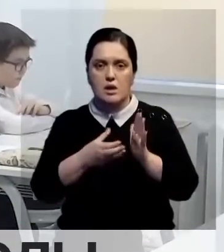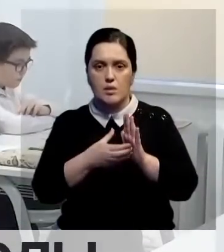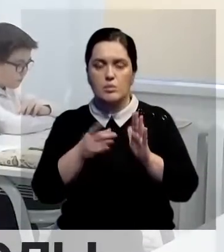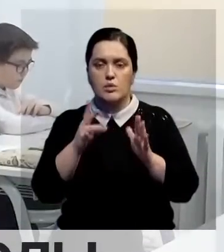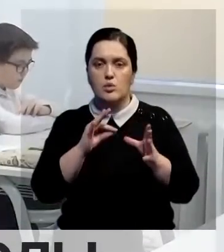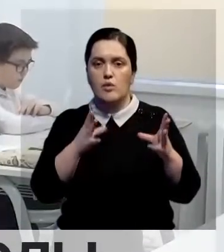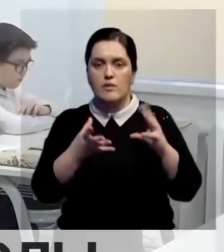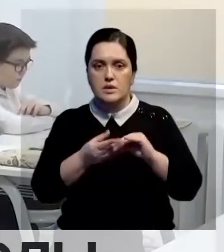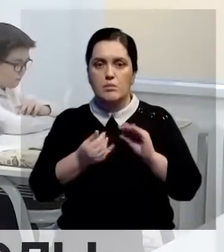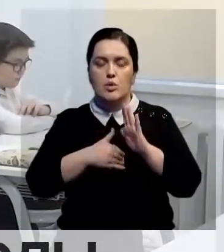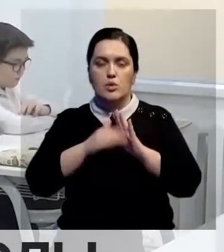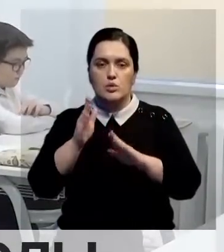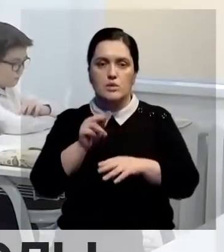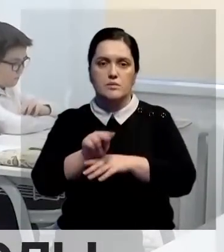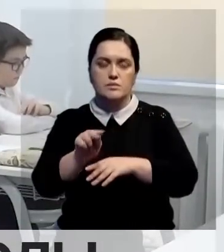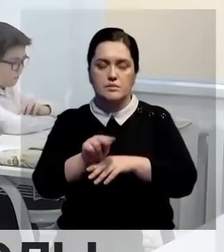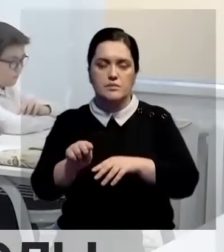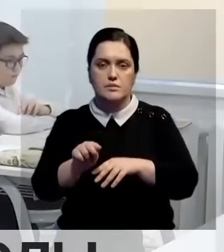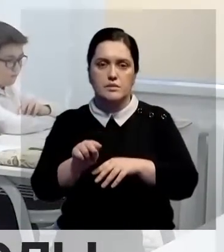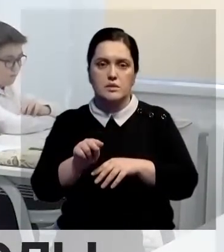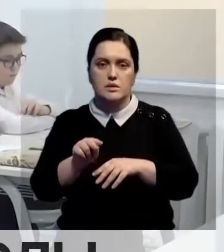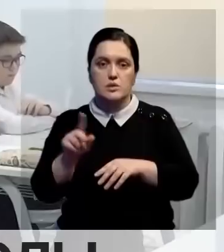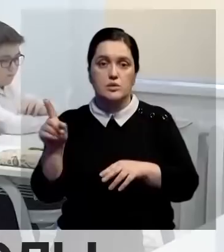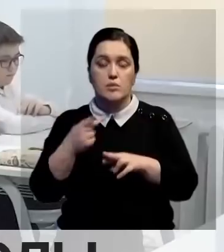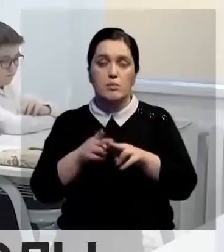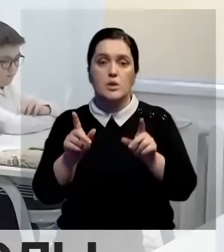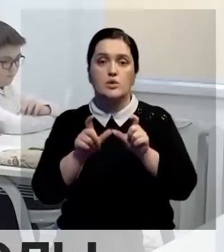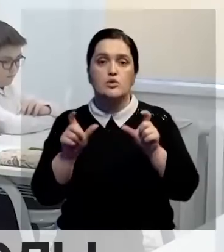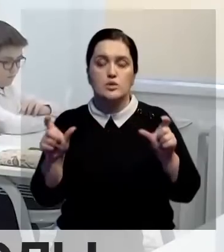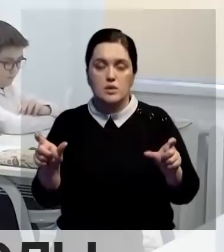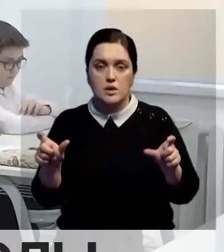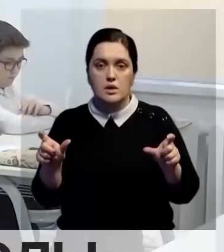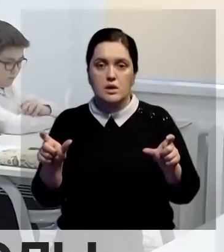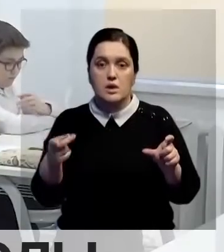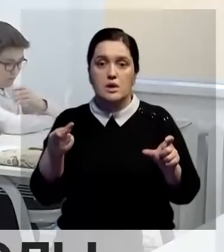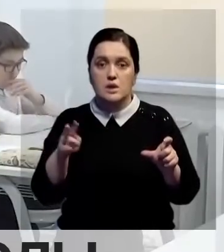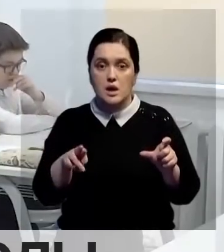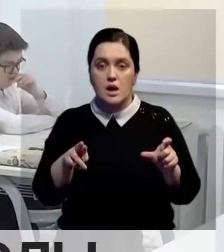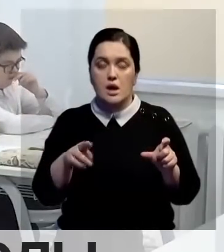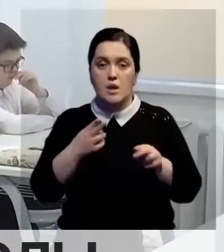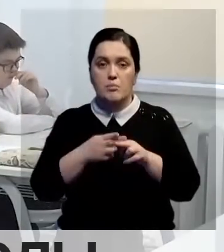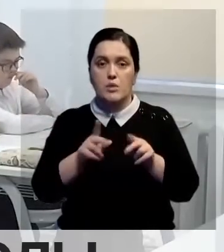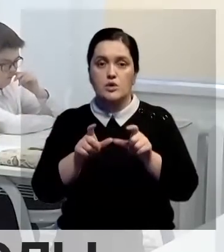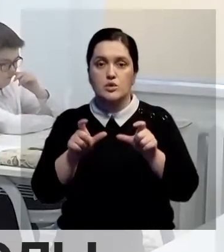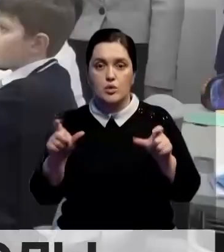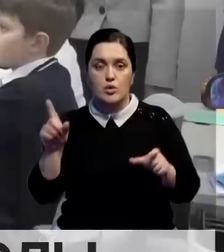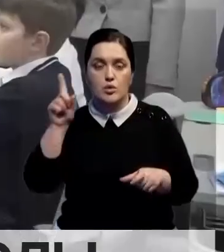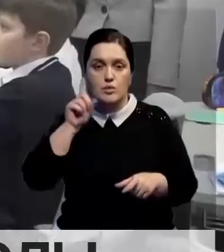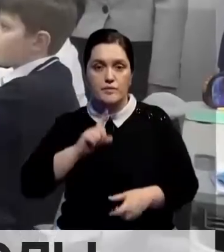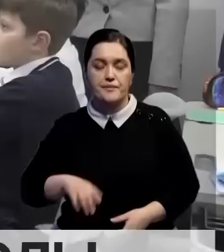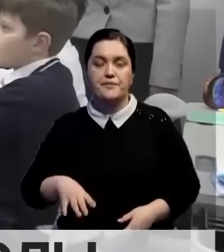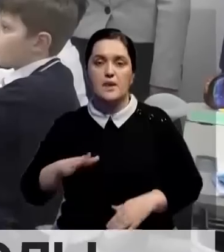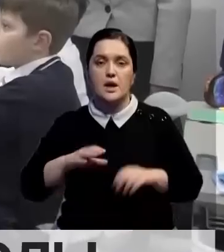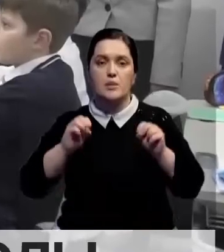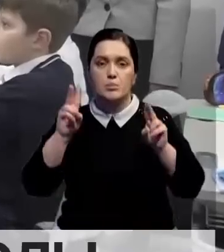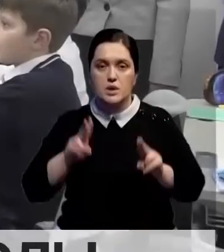целом улучшить методологию преподавания, чтобы эта опорная школа стала для малокомплектных школ опорной.